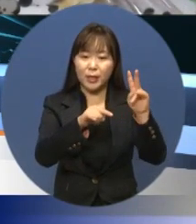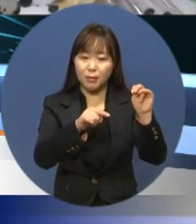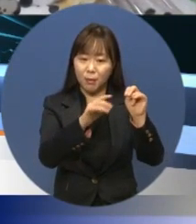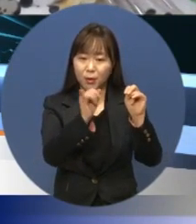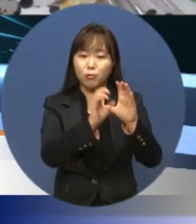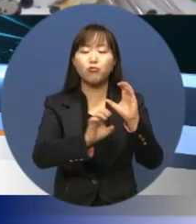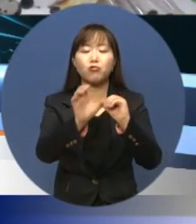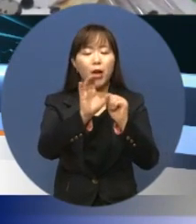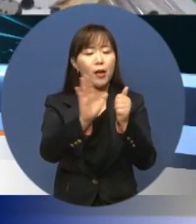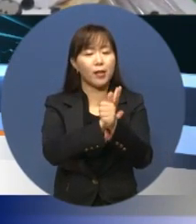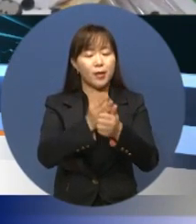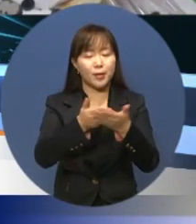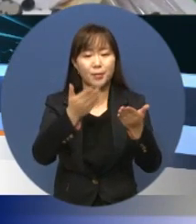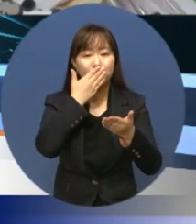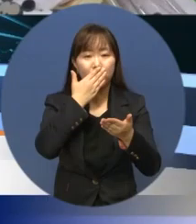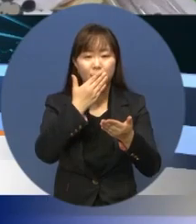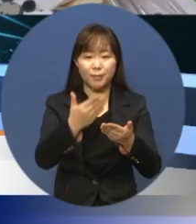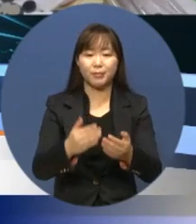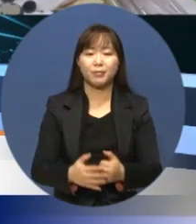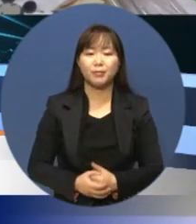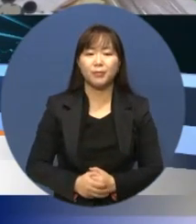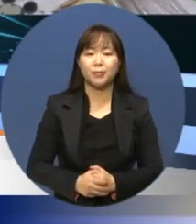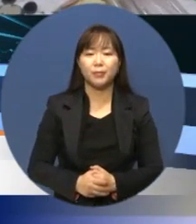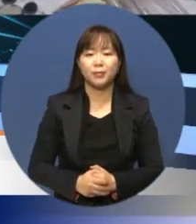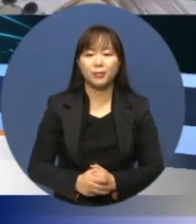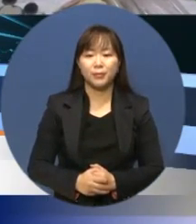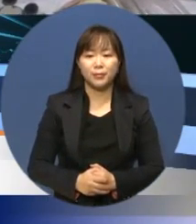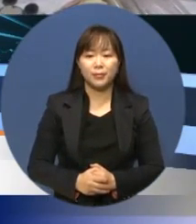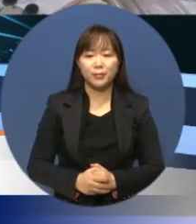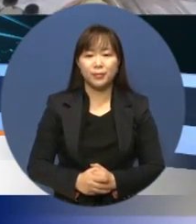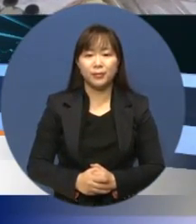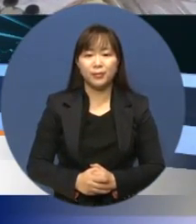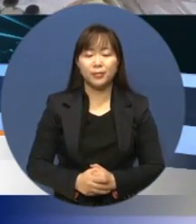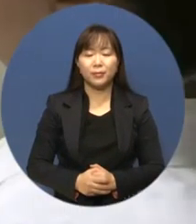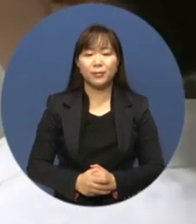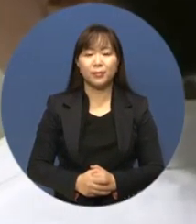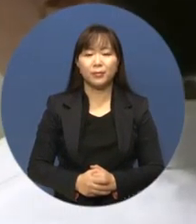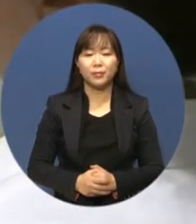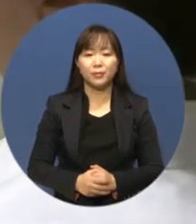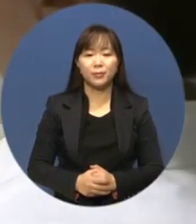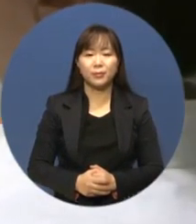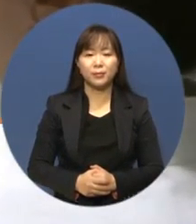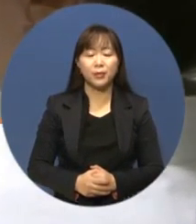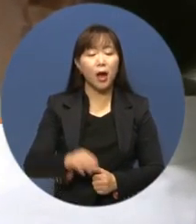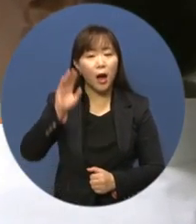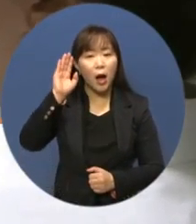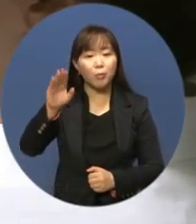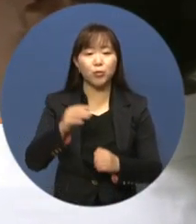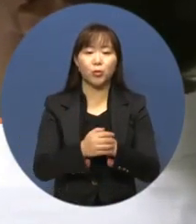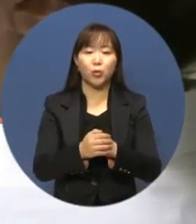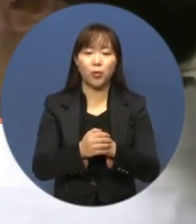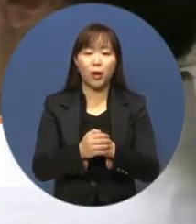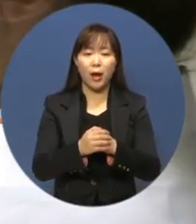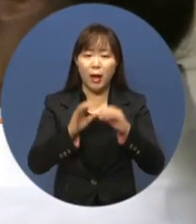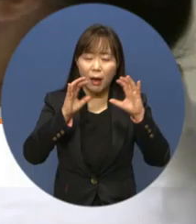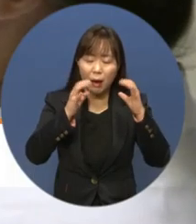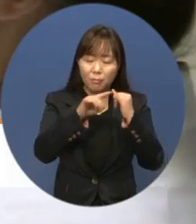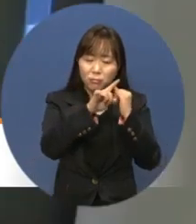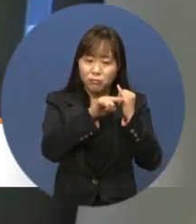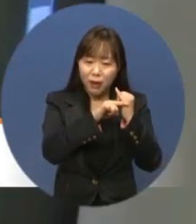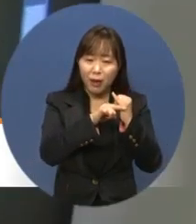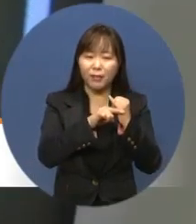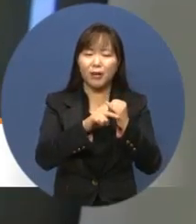추가로 혜택을 받을 수 있게 되는데요 포도의 박성영 기자입니다 앞으로 3 뭐 신생아 건강관리